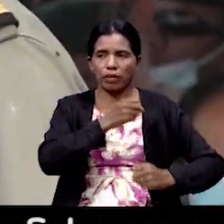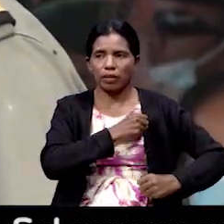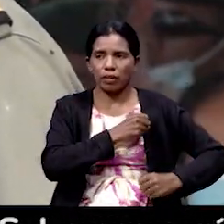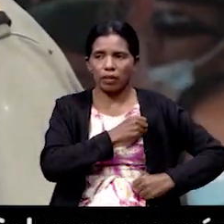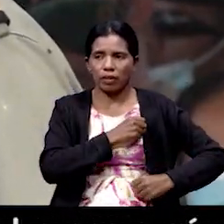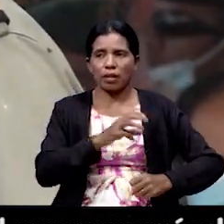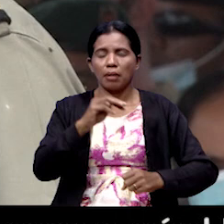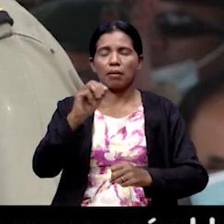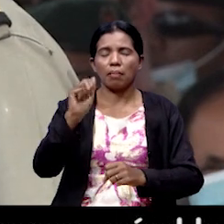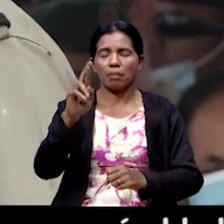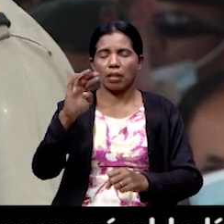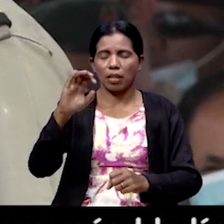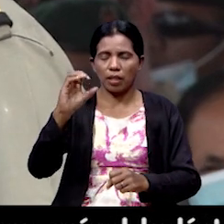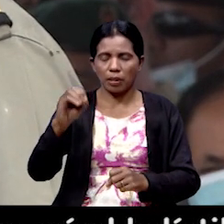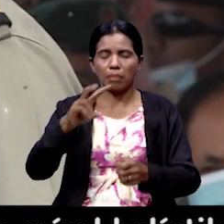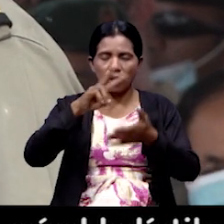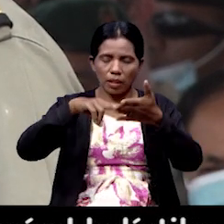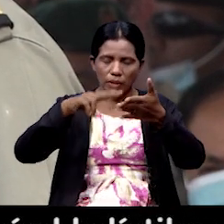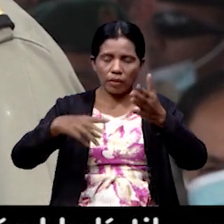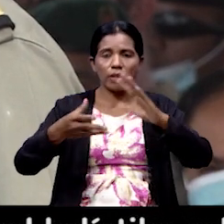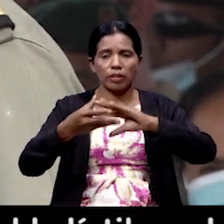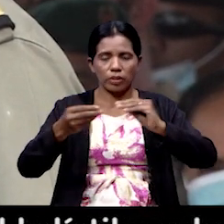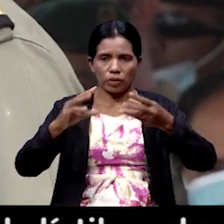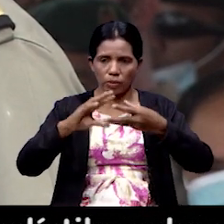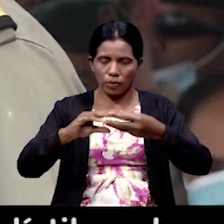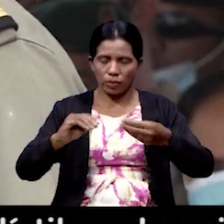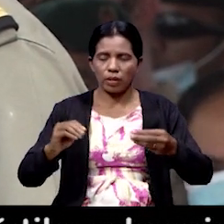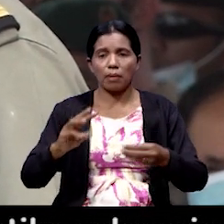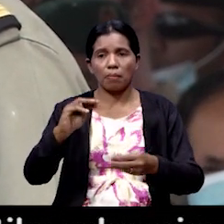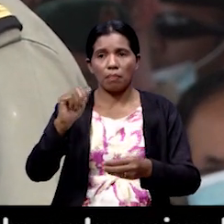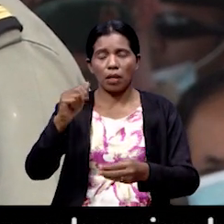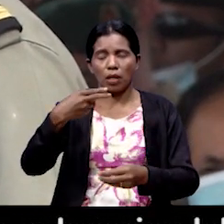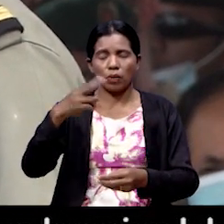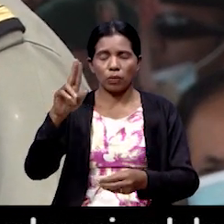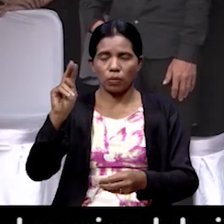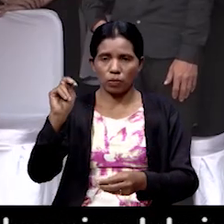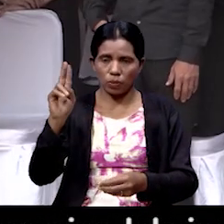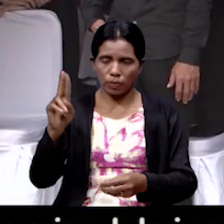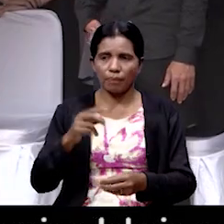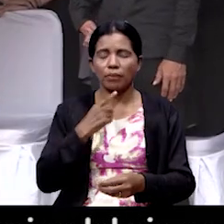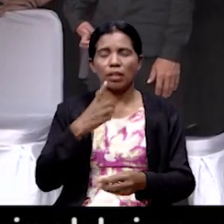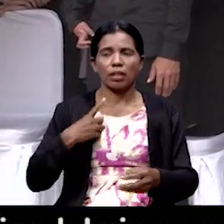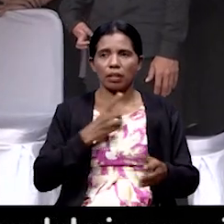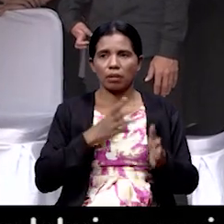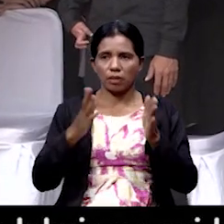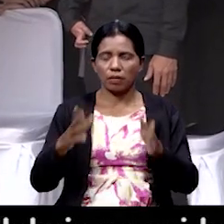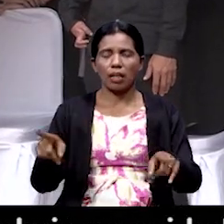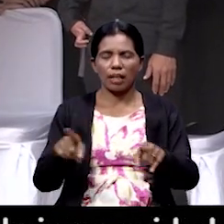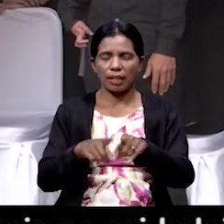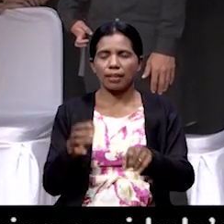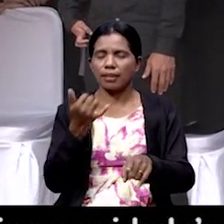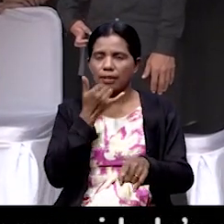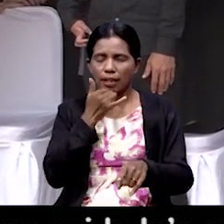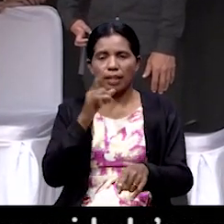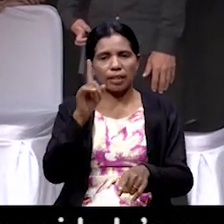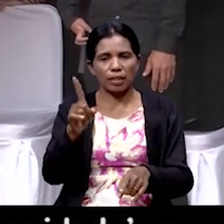hokodigu bersama makle fale saudoso nia biografia. Deputado Fretelin Zé Agustino Somocho reconhece hanesan failansu ida